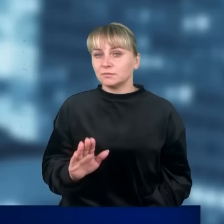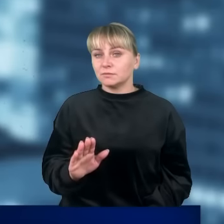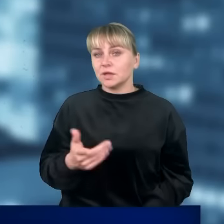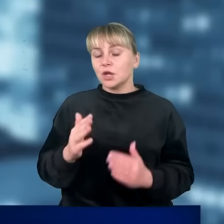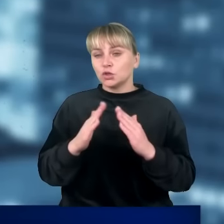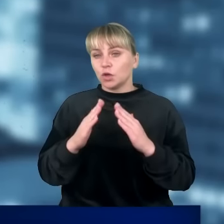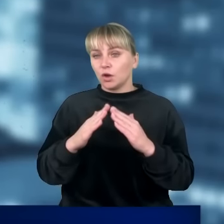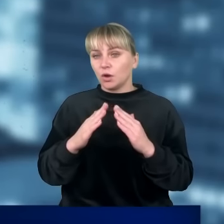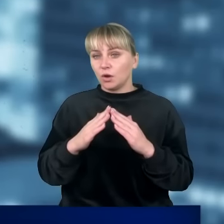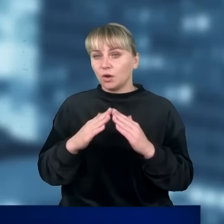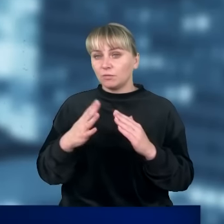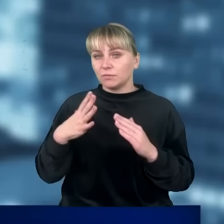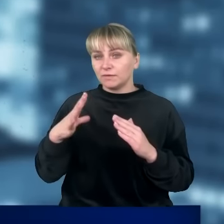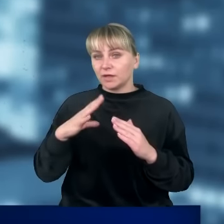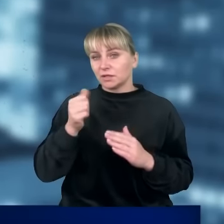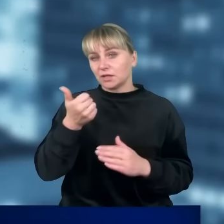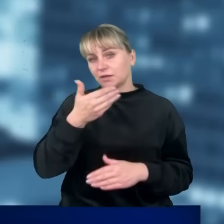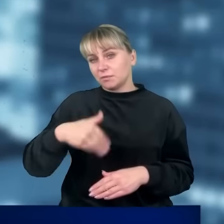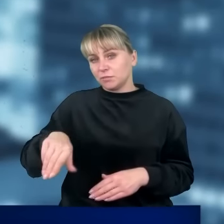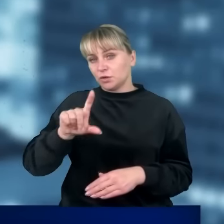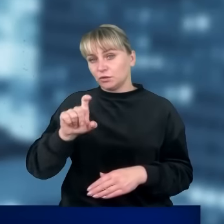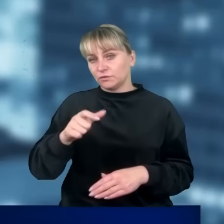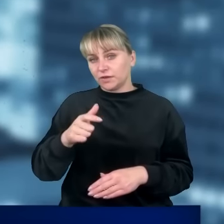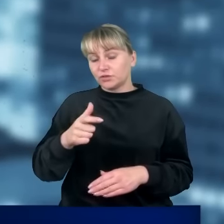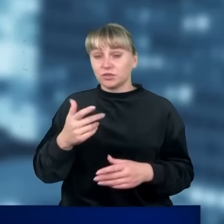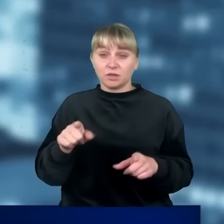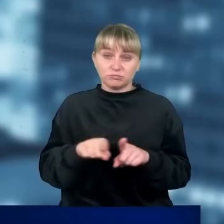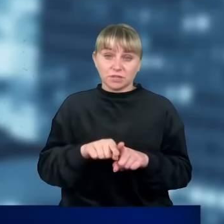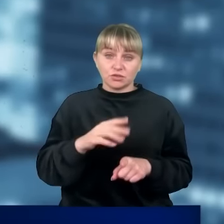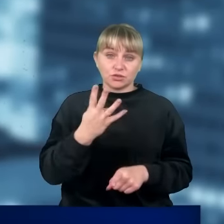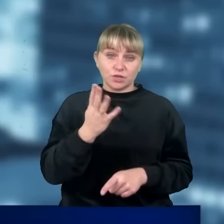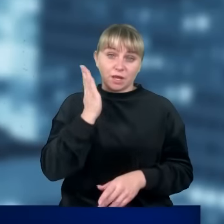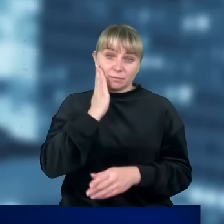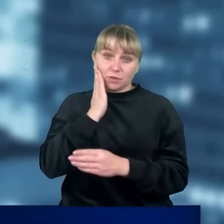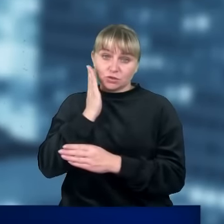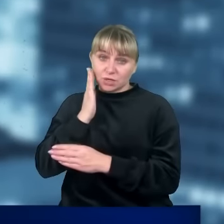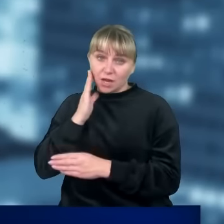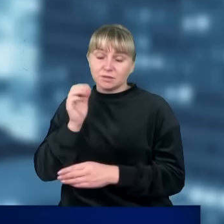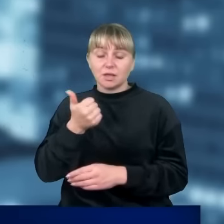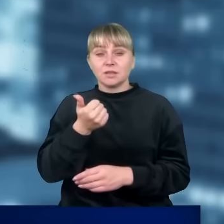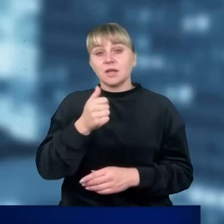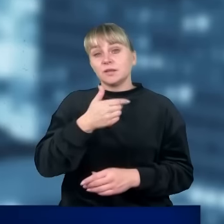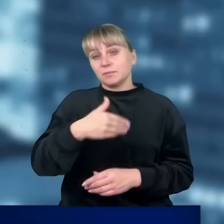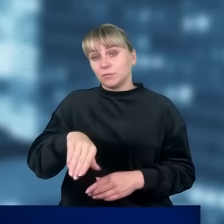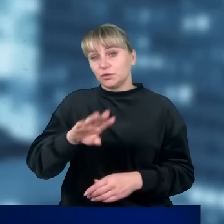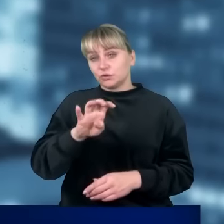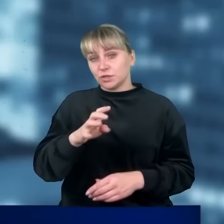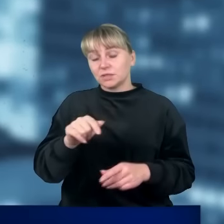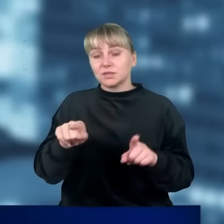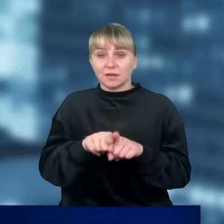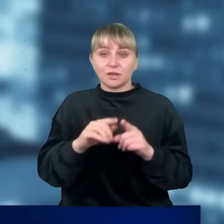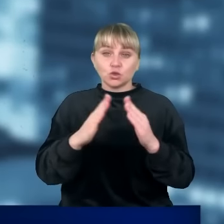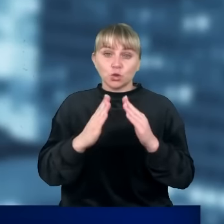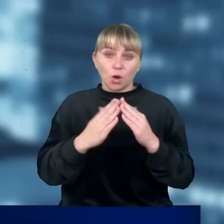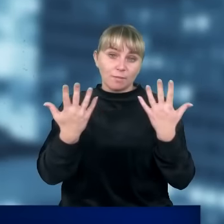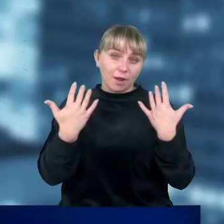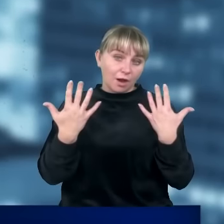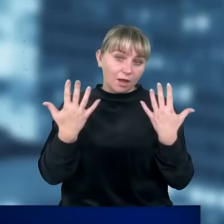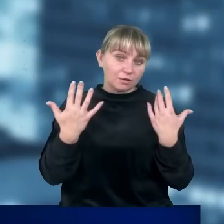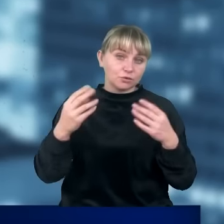warty 1 200 000, 4 mieszkania warte 1 400 000, domek letniskowy